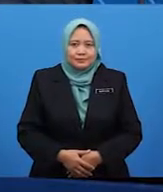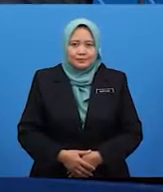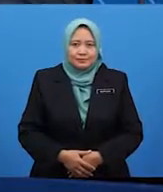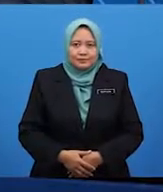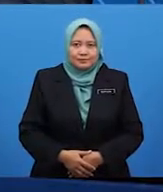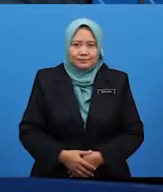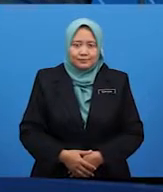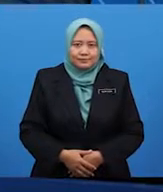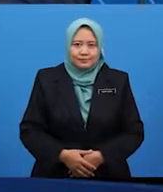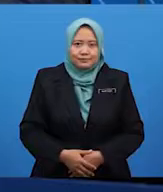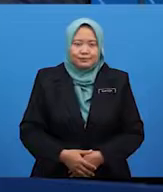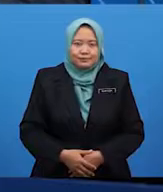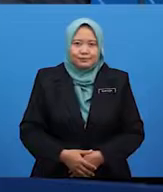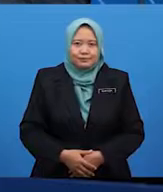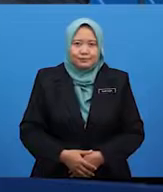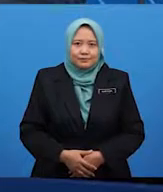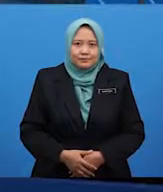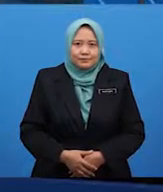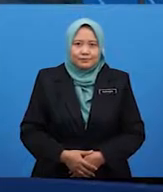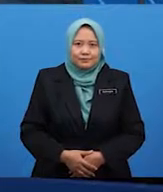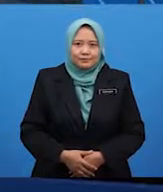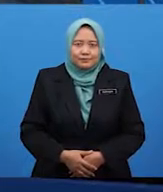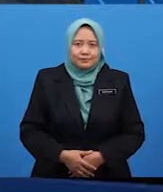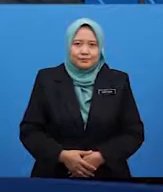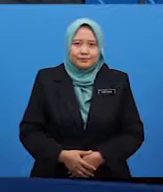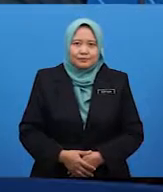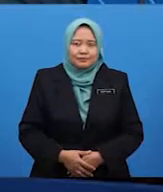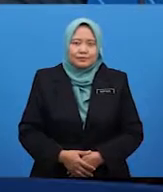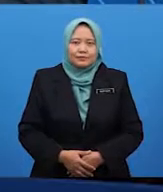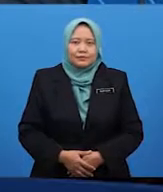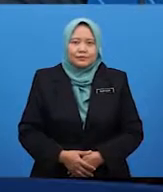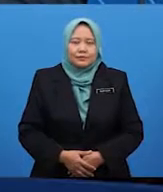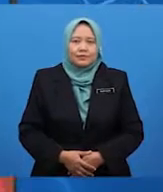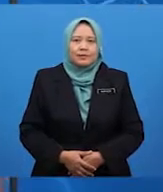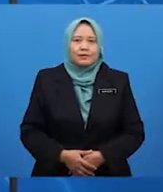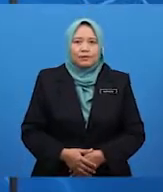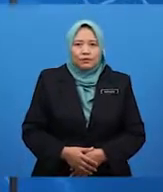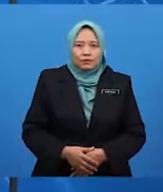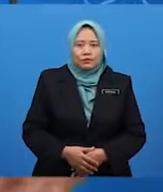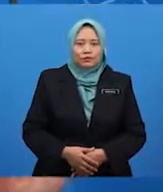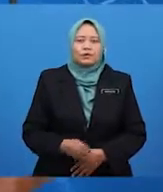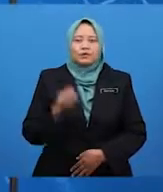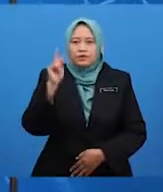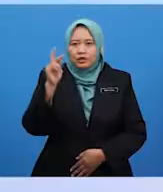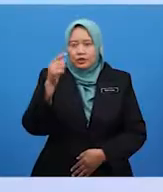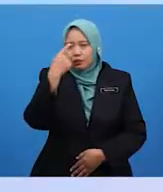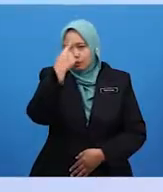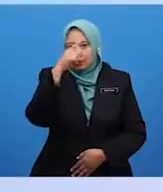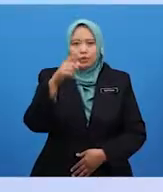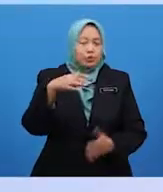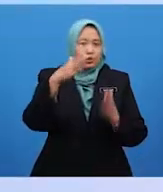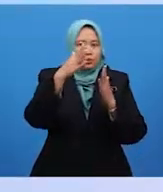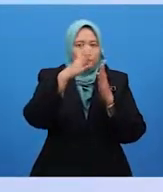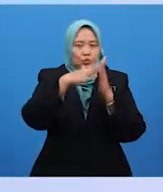Wan. Mungkin Cikgu Wan boleh sambungkan lagi berkaitan dengan tentang catan pula Cikgu. Sudah tentu boleh Cikgu